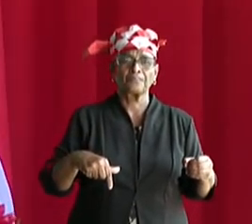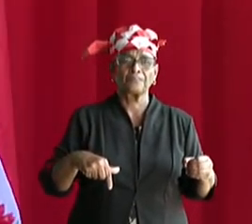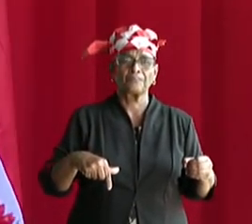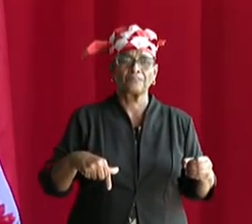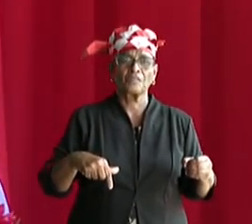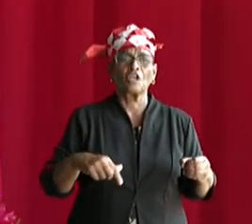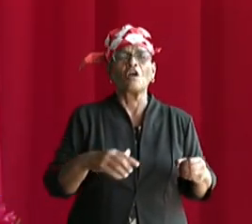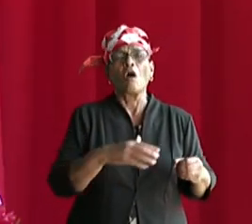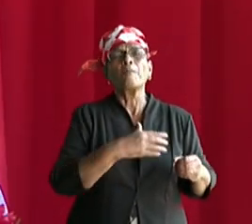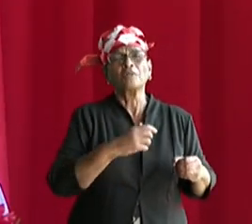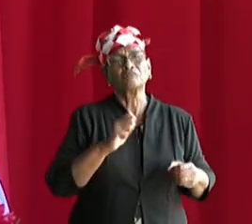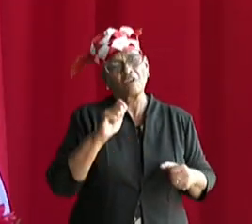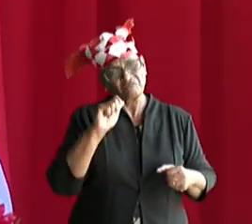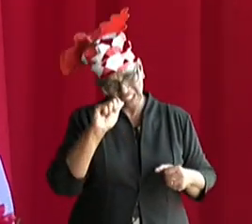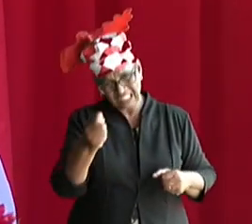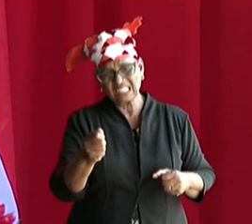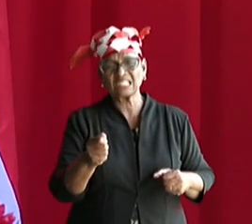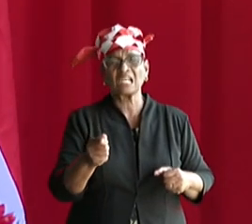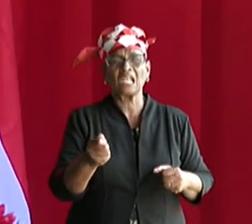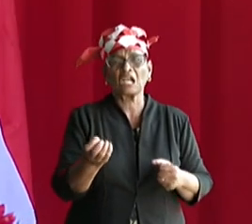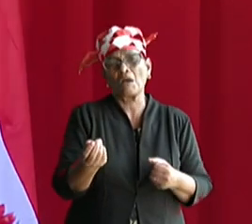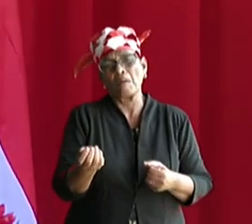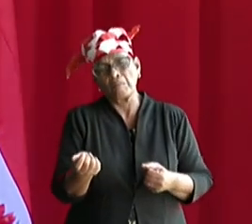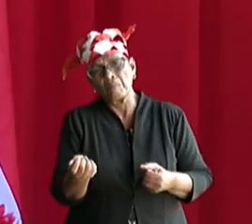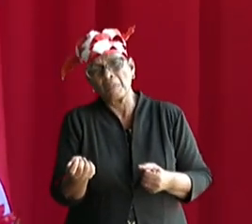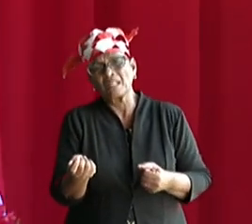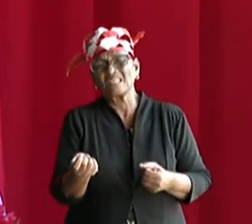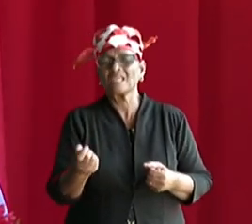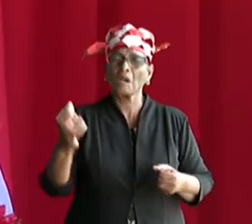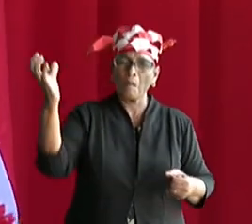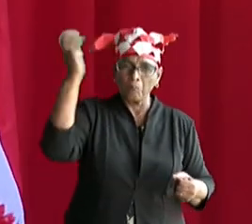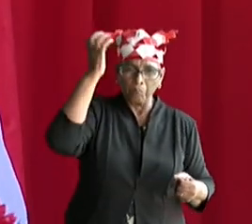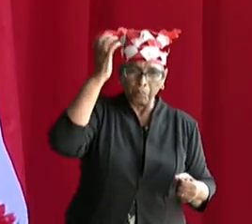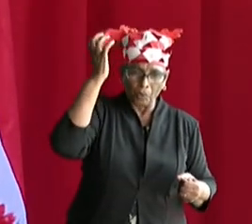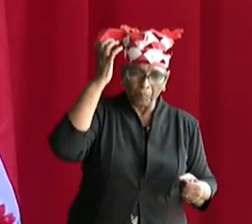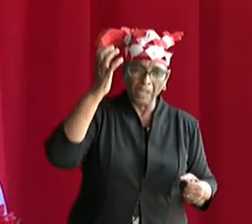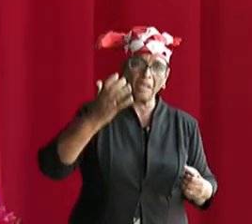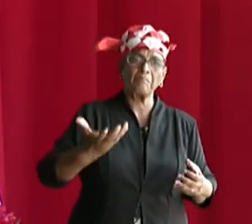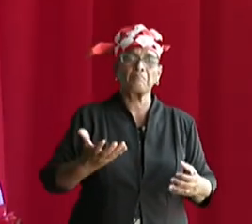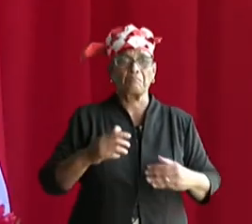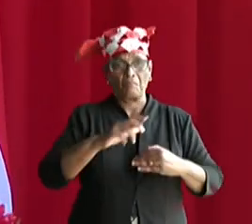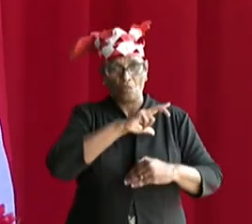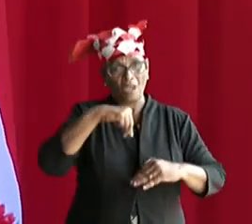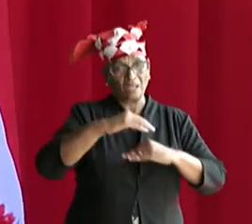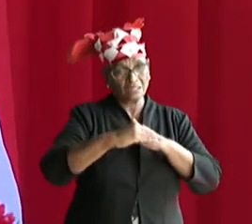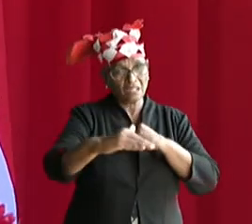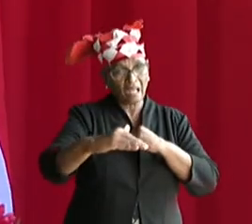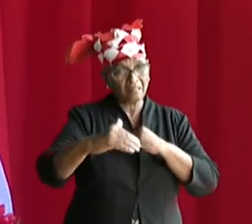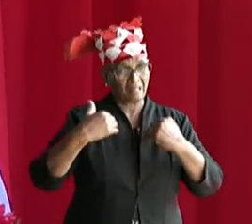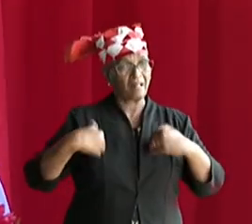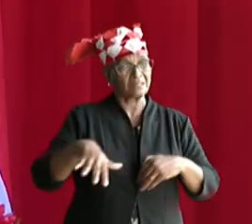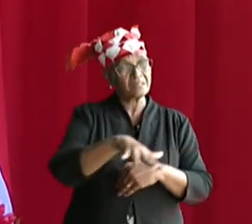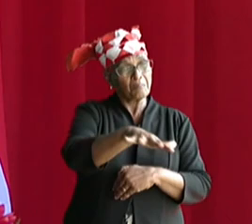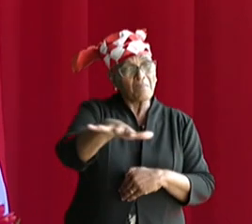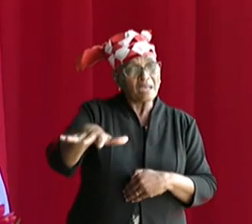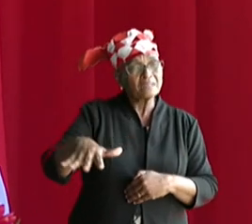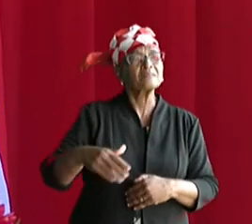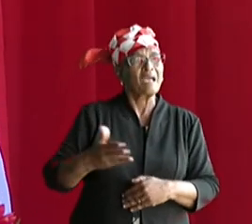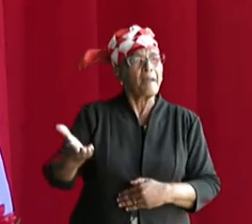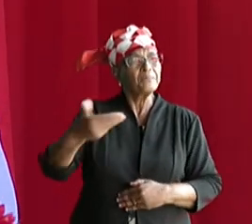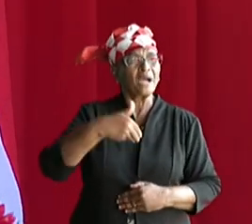een verdienstelijke manier, ondanks vele problemen die wij als land en volk hebben